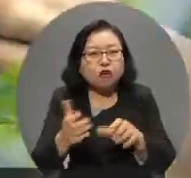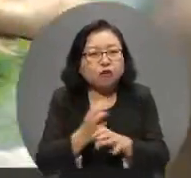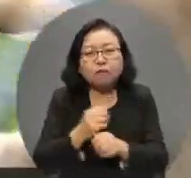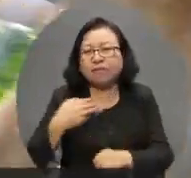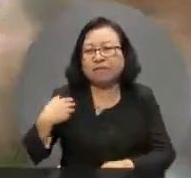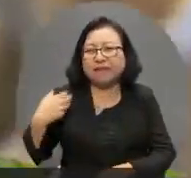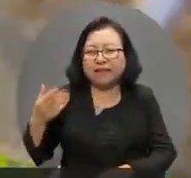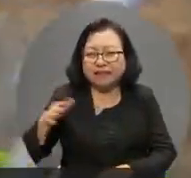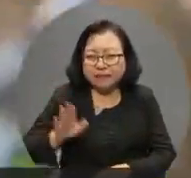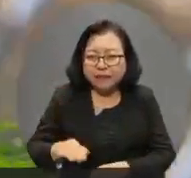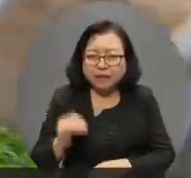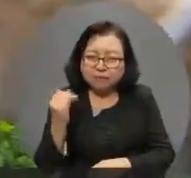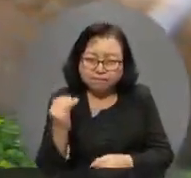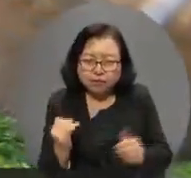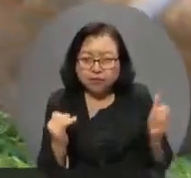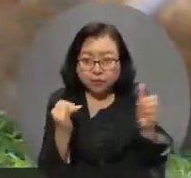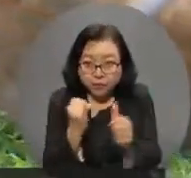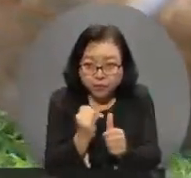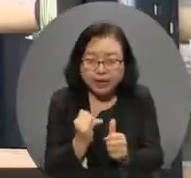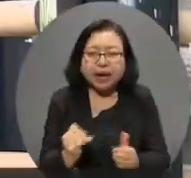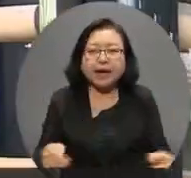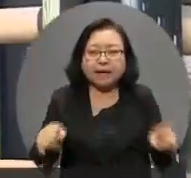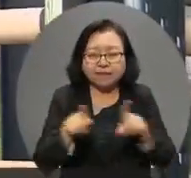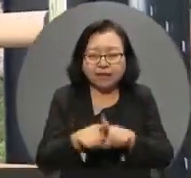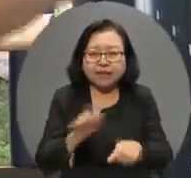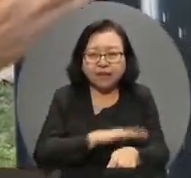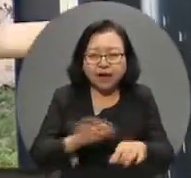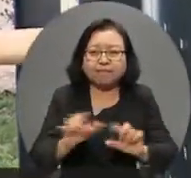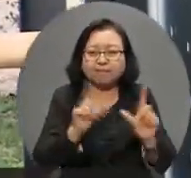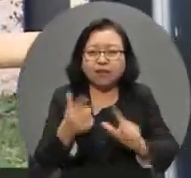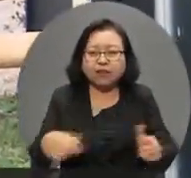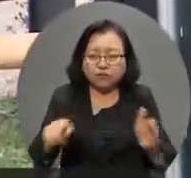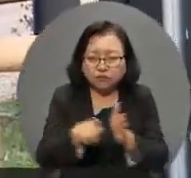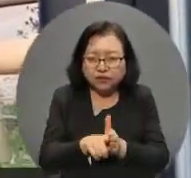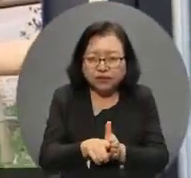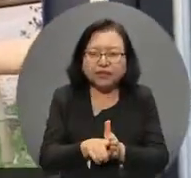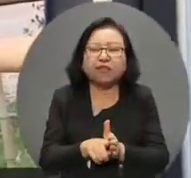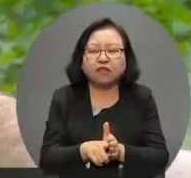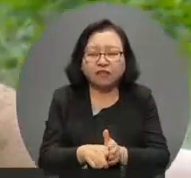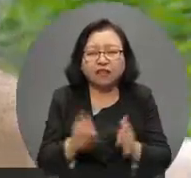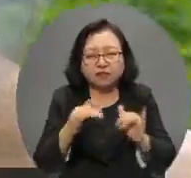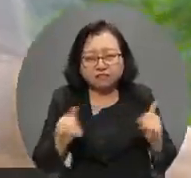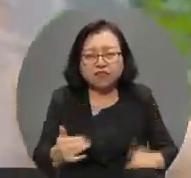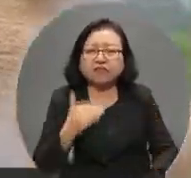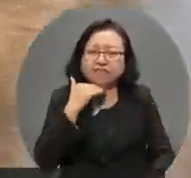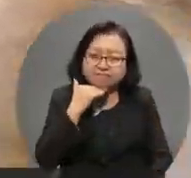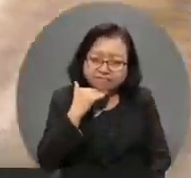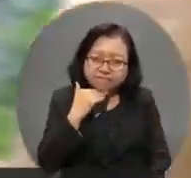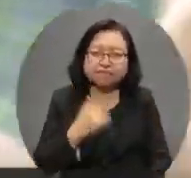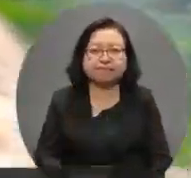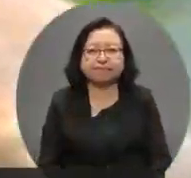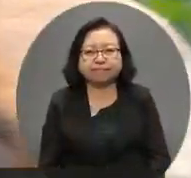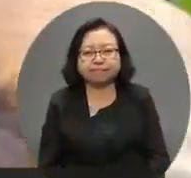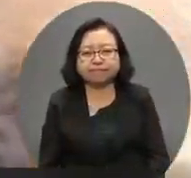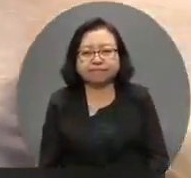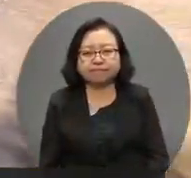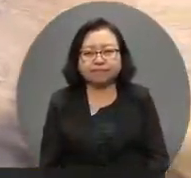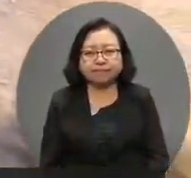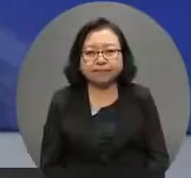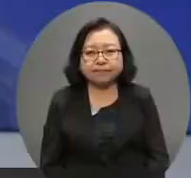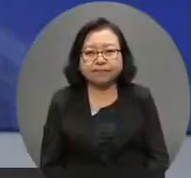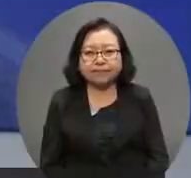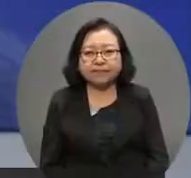새짝과 함께 행복한 여생을 보낼 수 있기를 이곳 동물원 가족들은 바라고 있습니다. MBC 뉴스 이병선입니다.